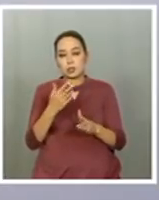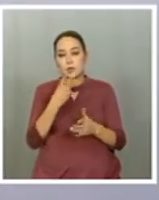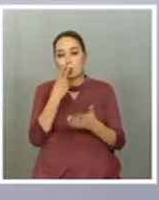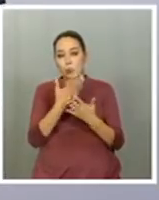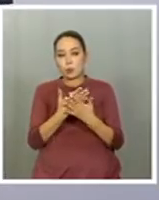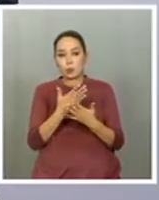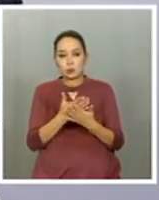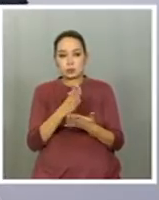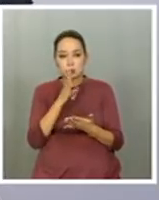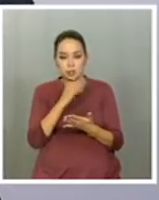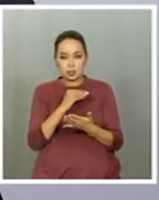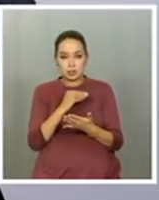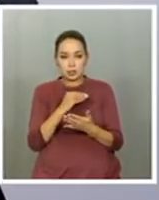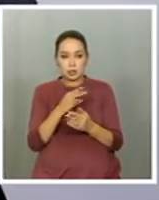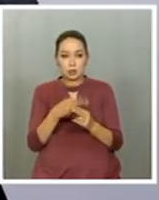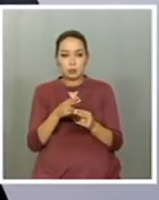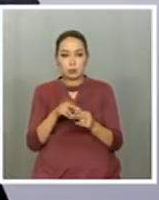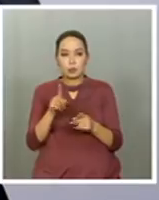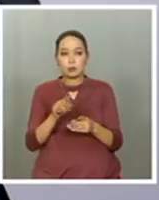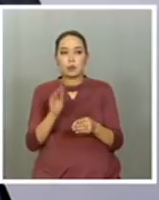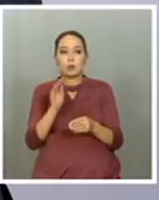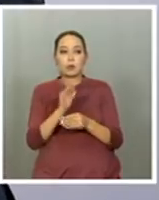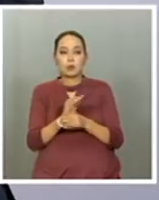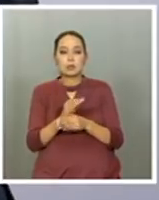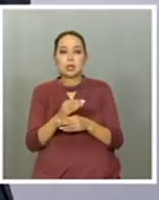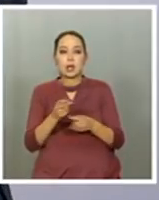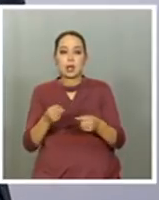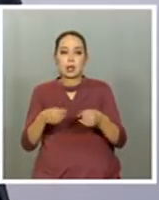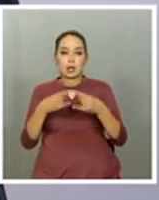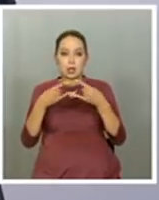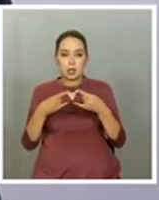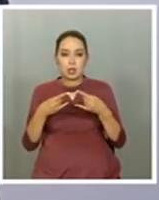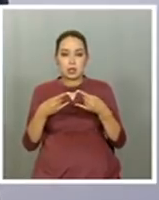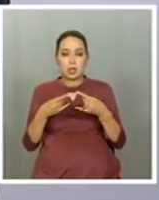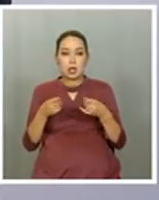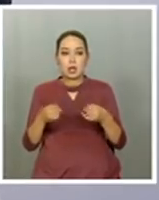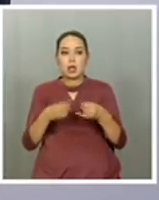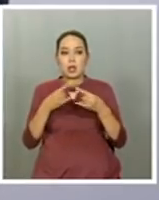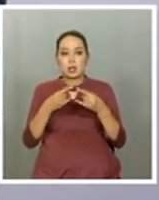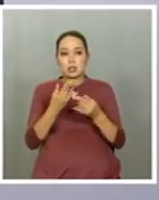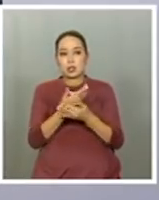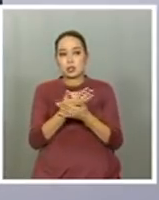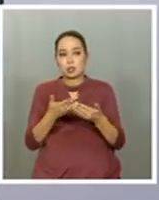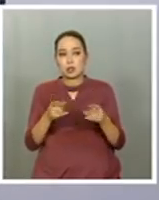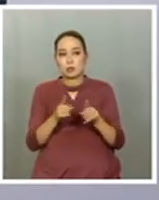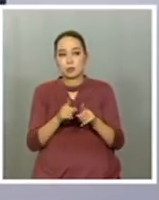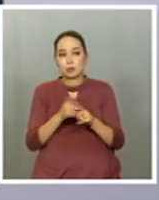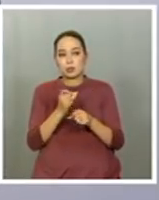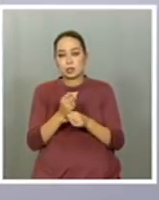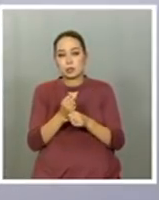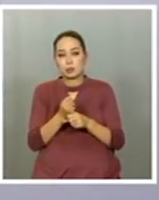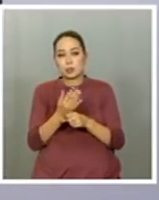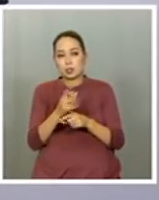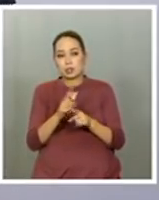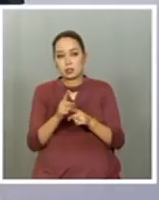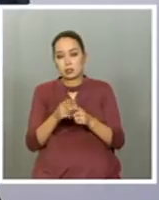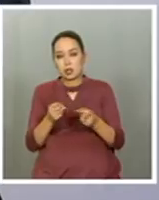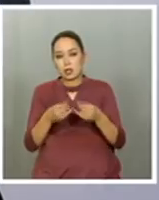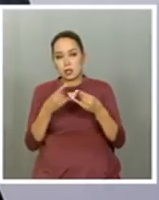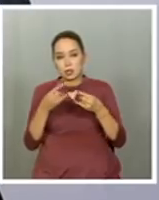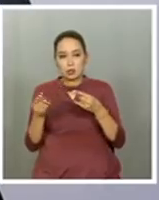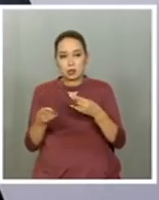аталады. Бұл қосымшаның экраны. Қосымшада түрлі әрекеттер жасалатын бірнеше экранды қолдануға болады.